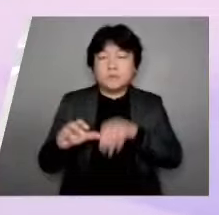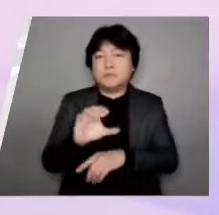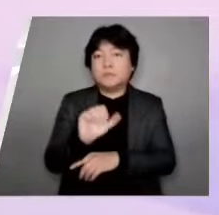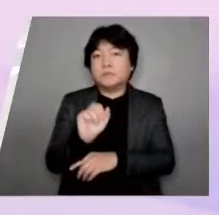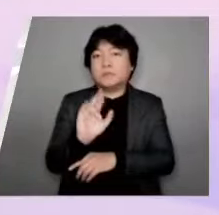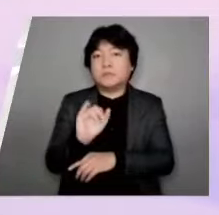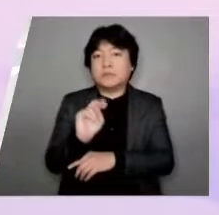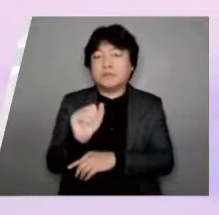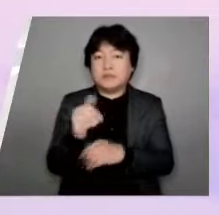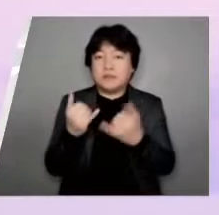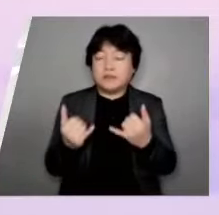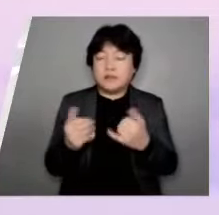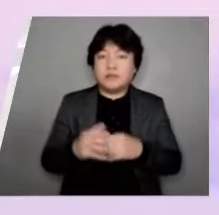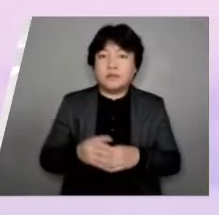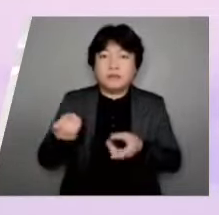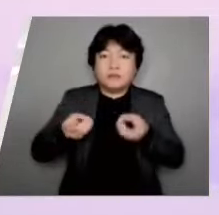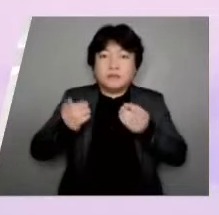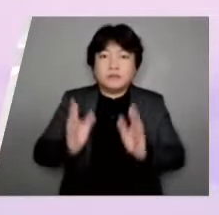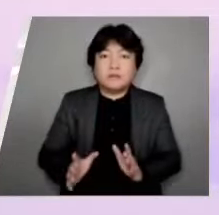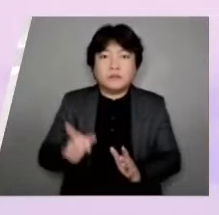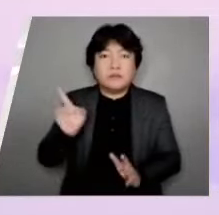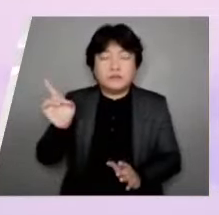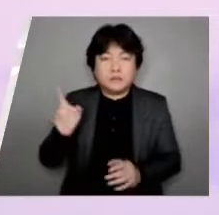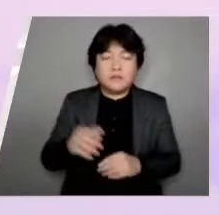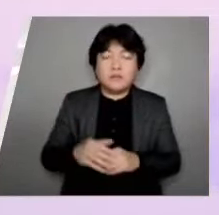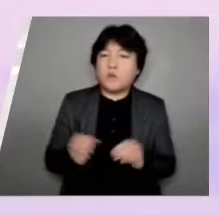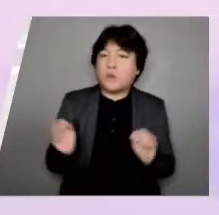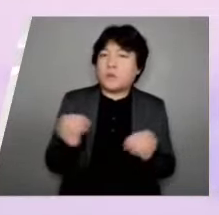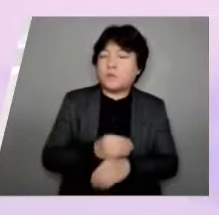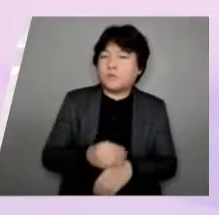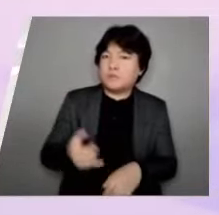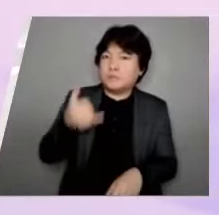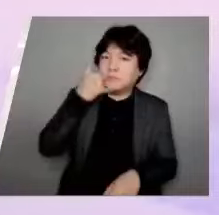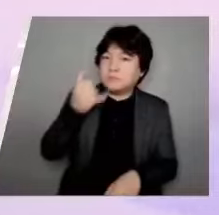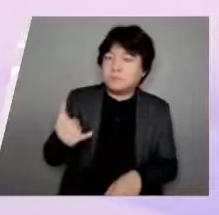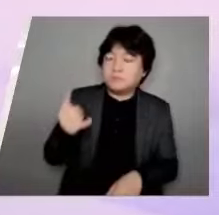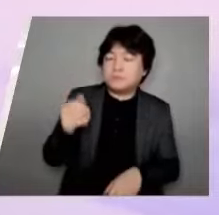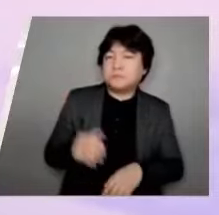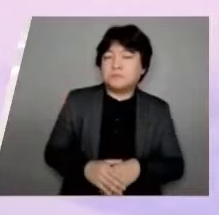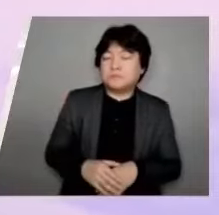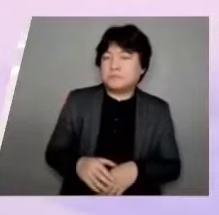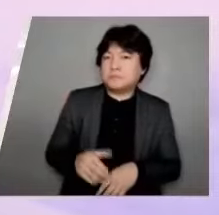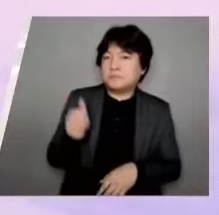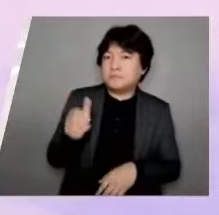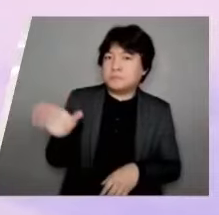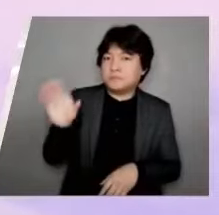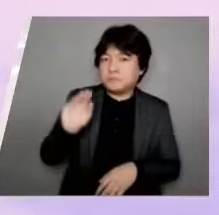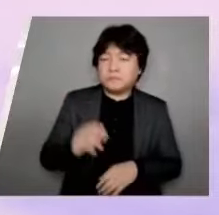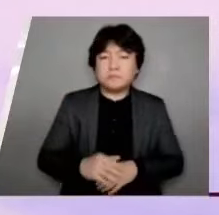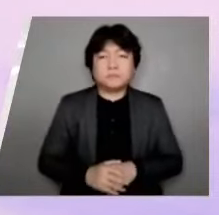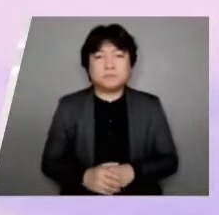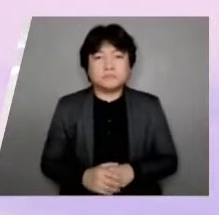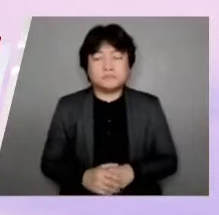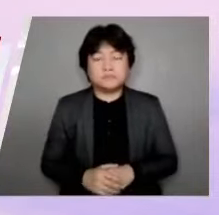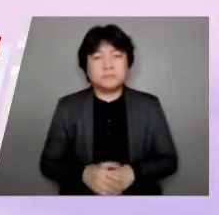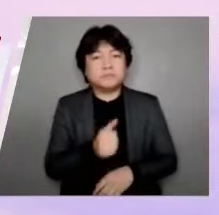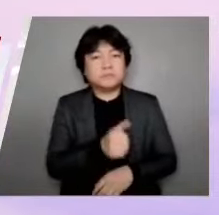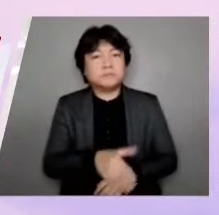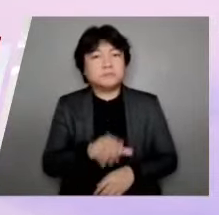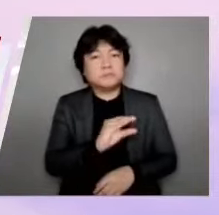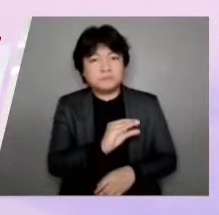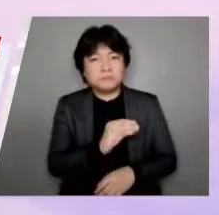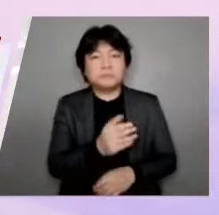Edgar Posadas, tagapagsalita ng Office of Civil Defense. Director Posadas, magandang gabi. Si PR kang help po ito. Magandang gabi, Pia. Magandang